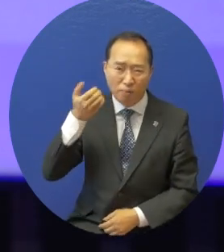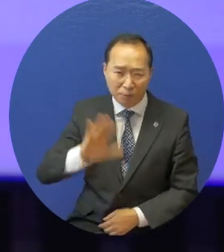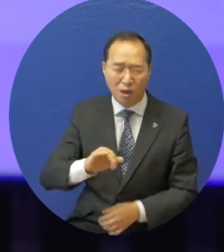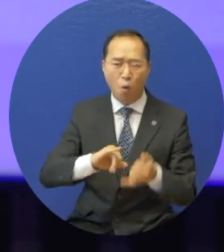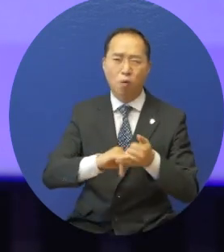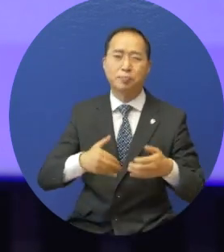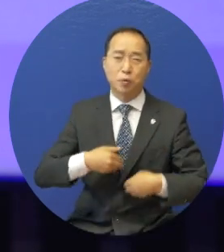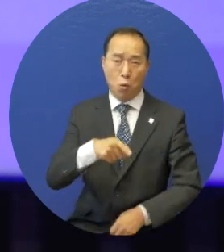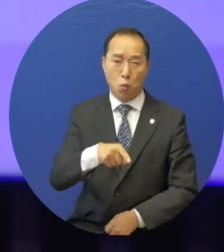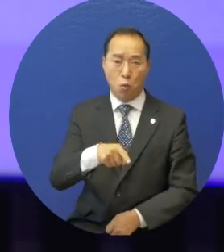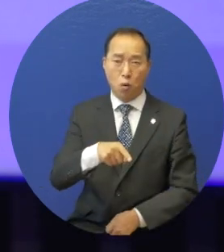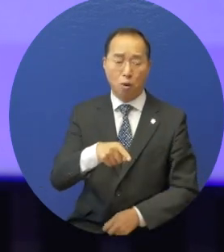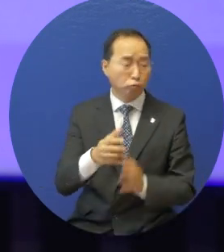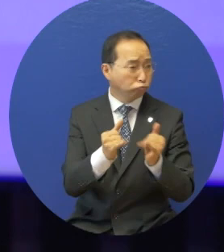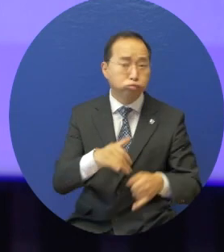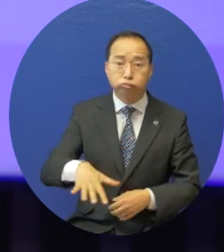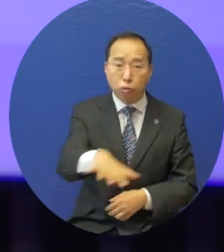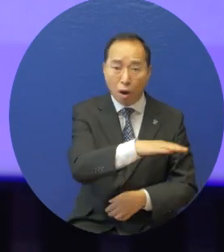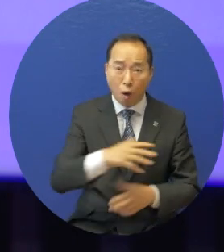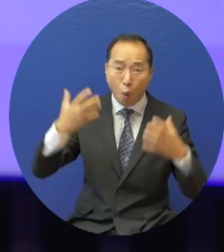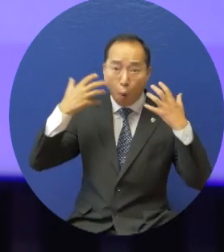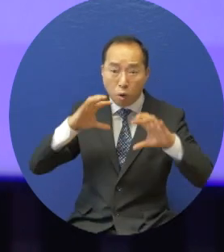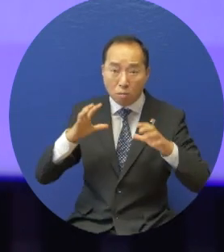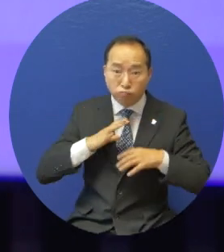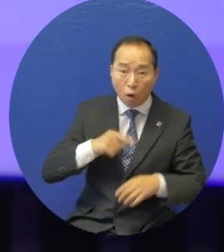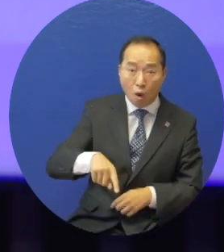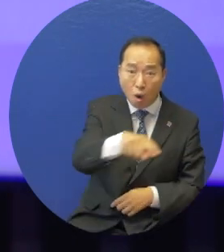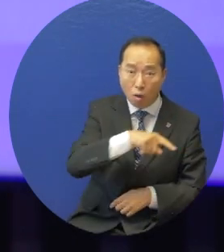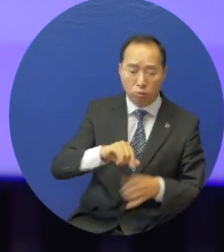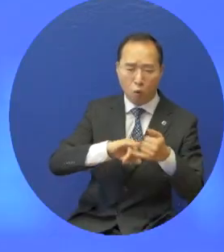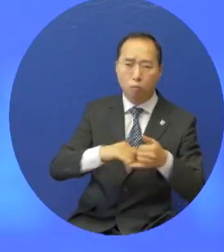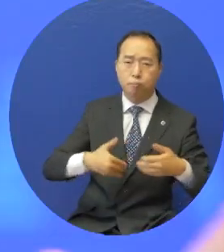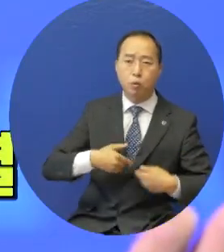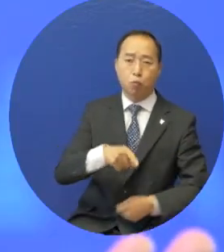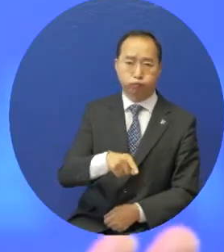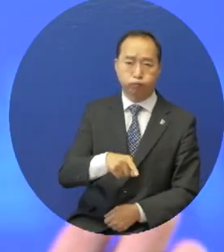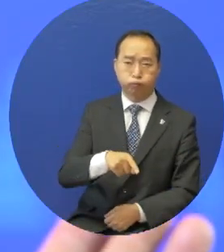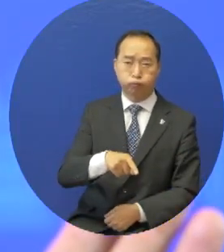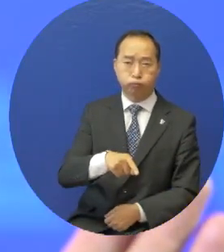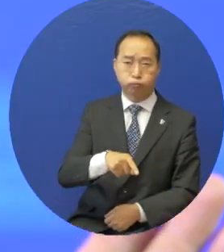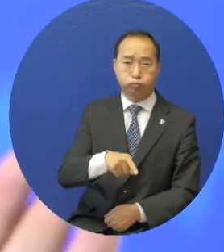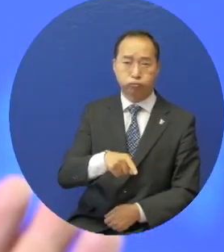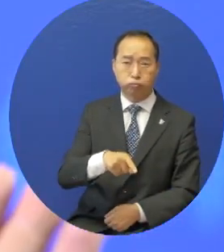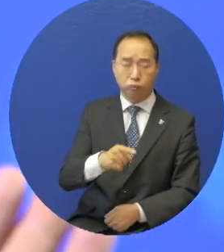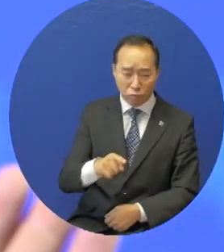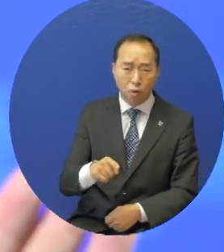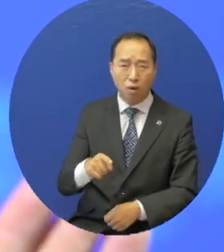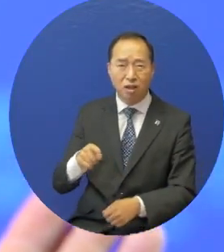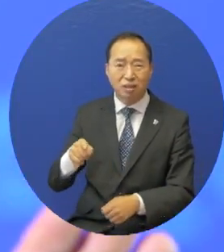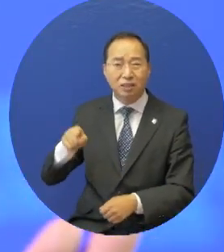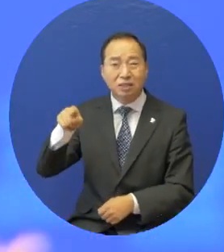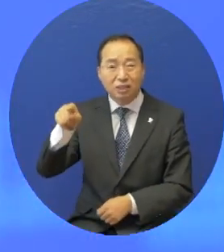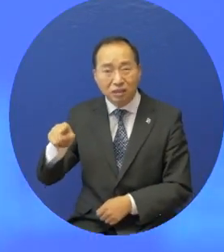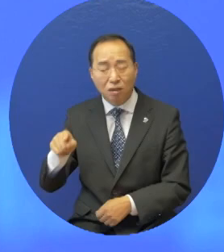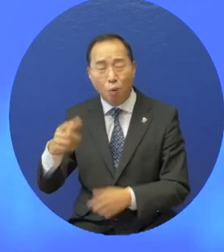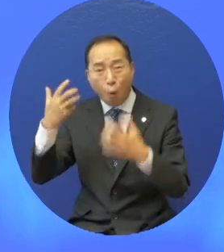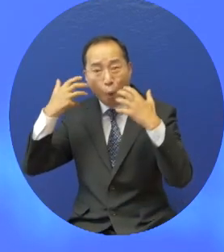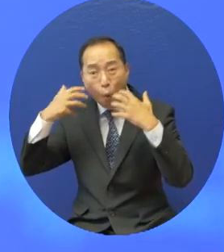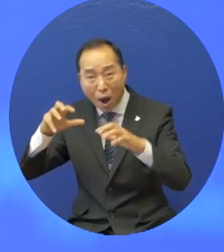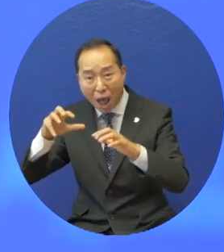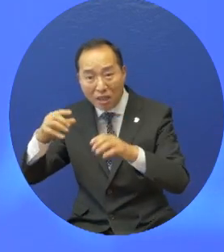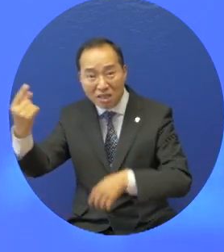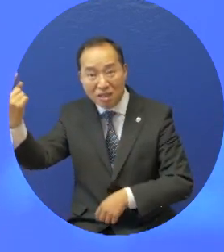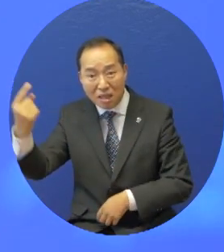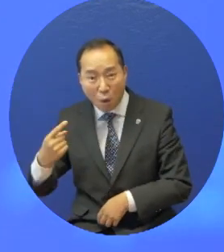반드시 필요했고 우리 국민들에게도 반드시 필요한, 또는 이게 재난이 국방의 수준으로, 안보의 수준으로 우리가 이해할 수